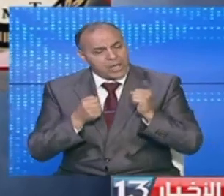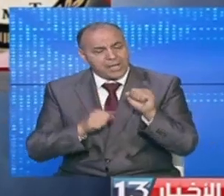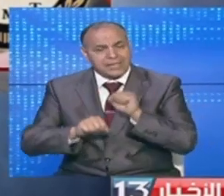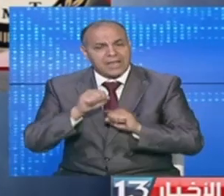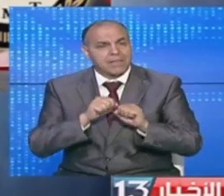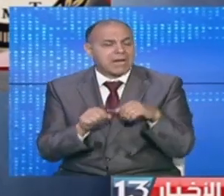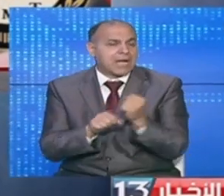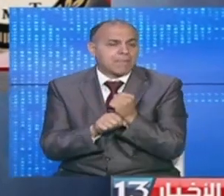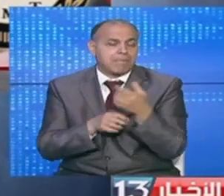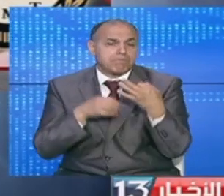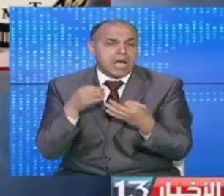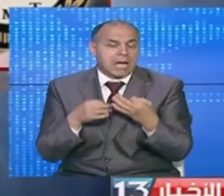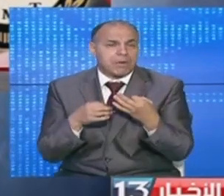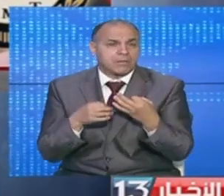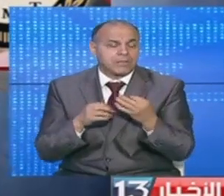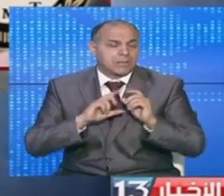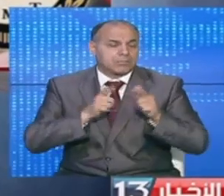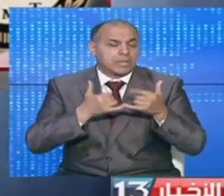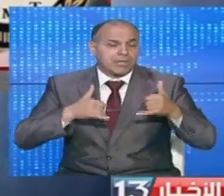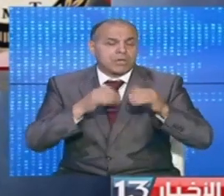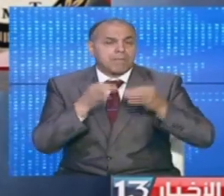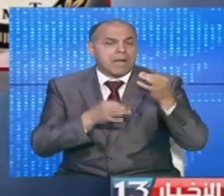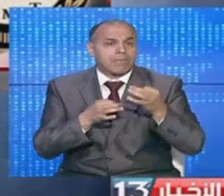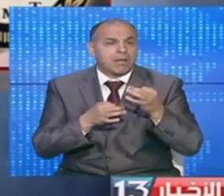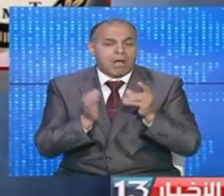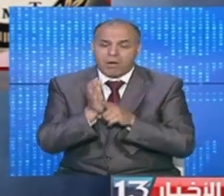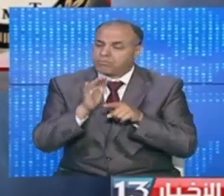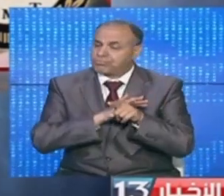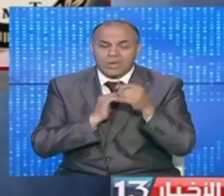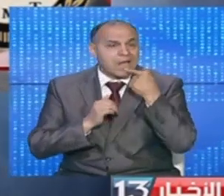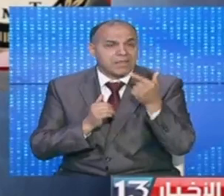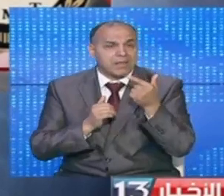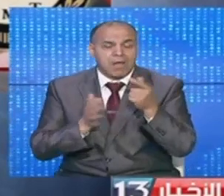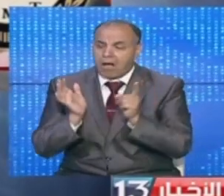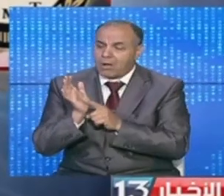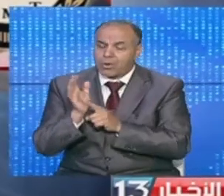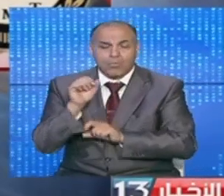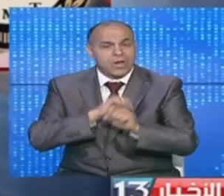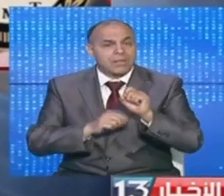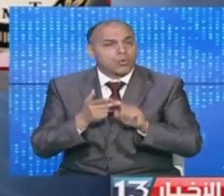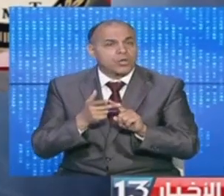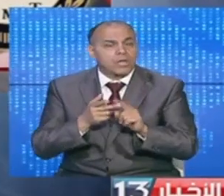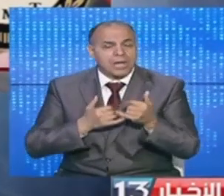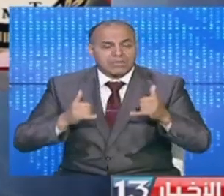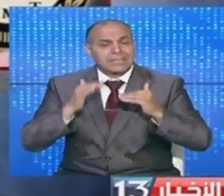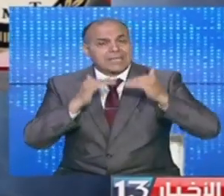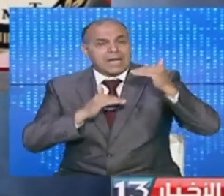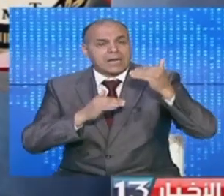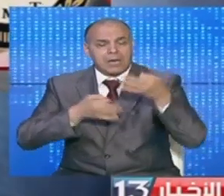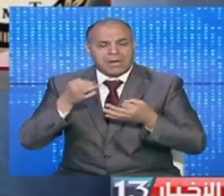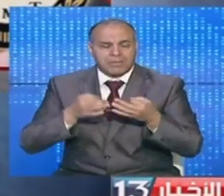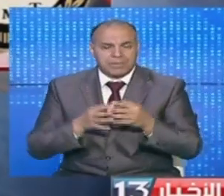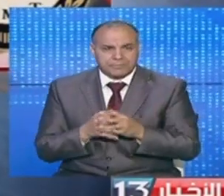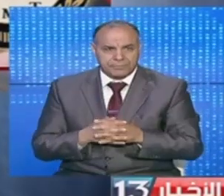لتنظيم سير العمل القضائي الموكول للمجلس في خرق واضح للقانون المنظم للمجلس الأعلى